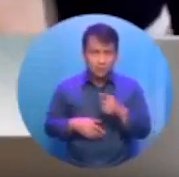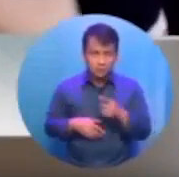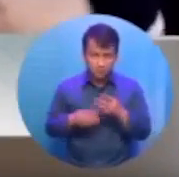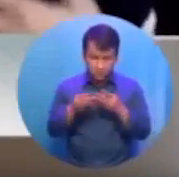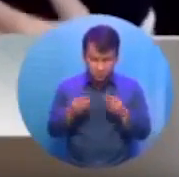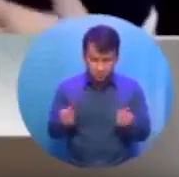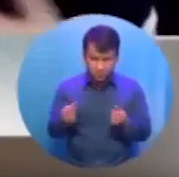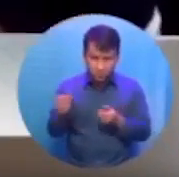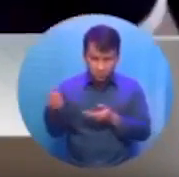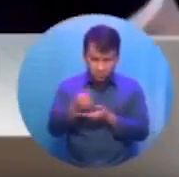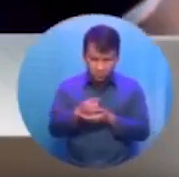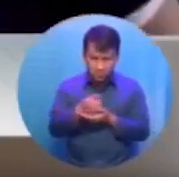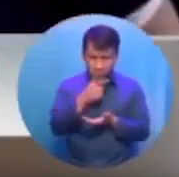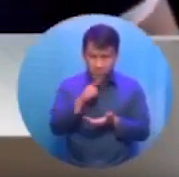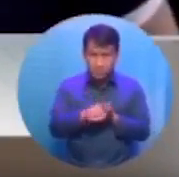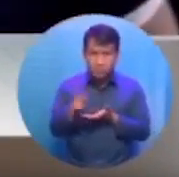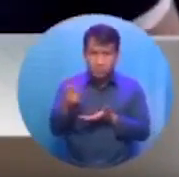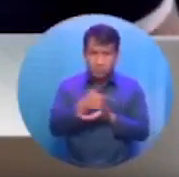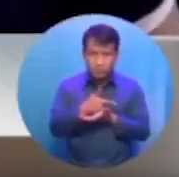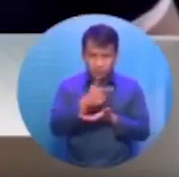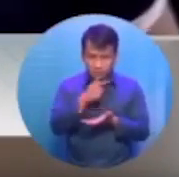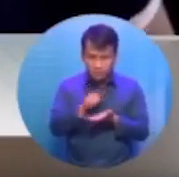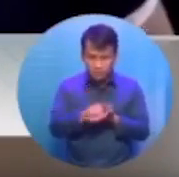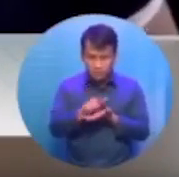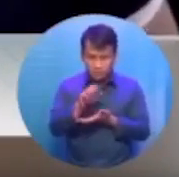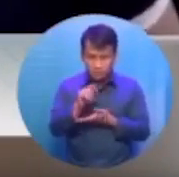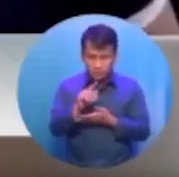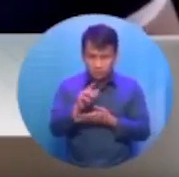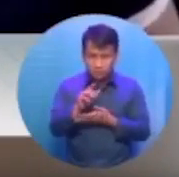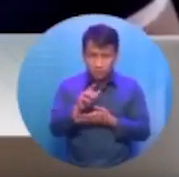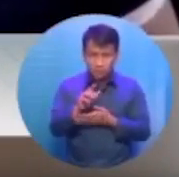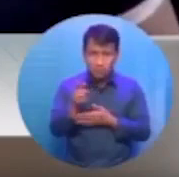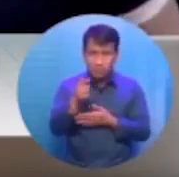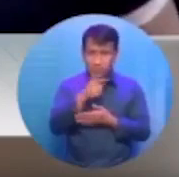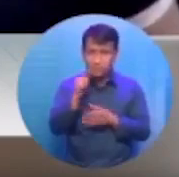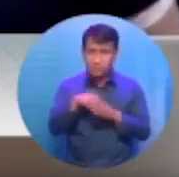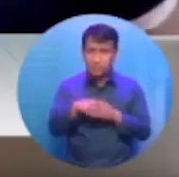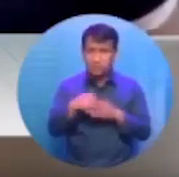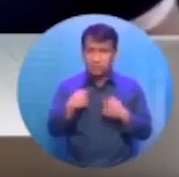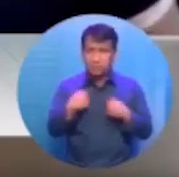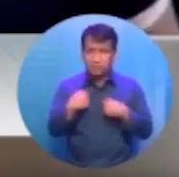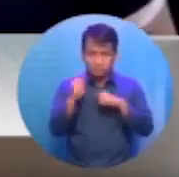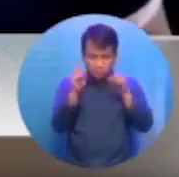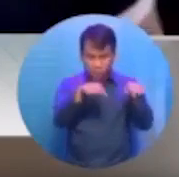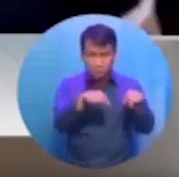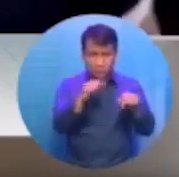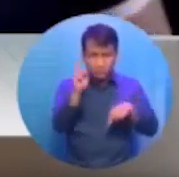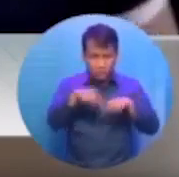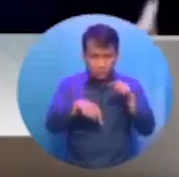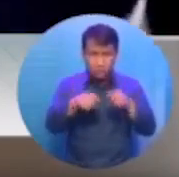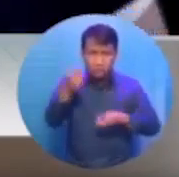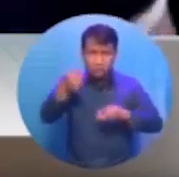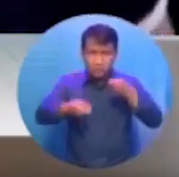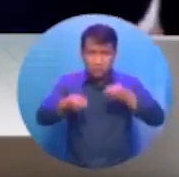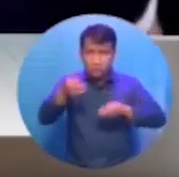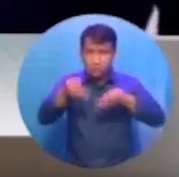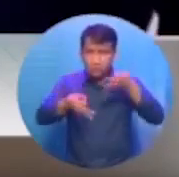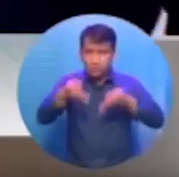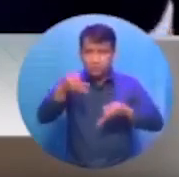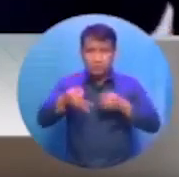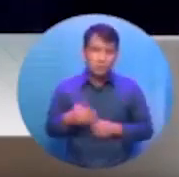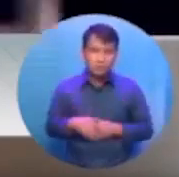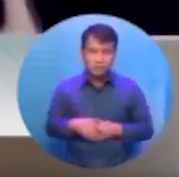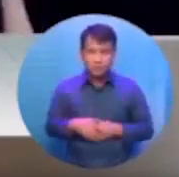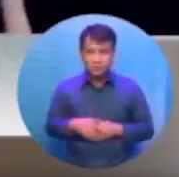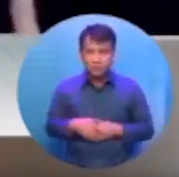October 5, nakuha niyong letter. So, ibig sabihin, hindi kayo naka-attend sa hearing? Hindi,